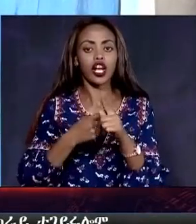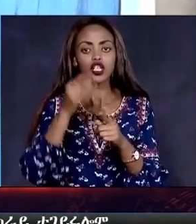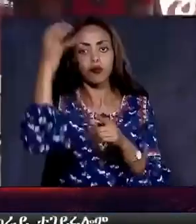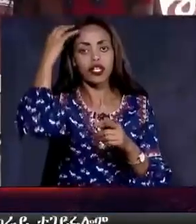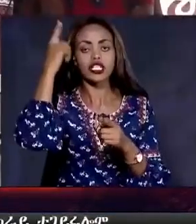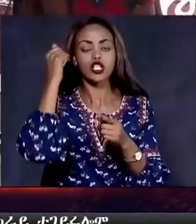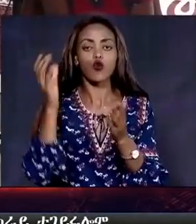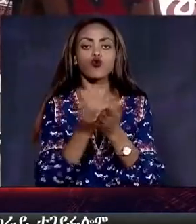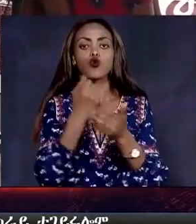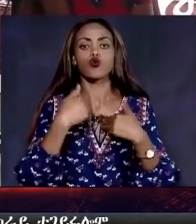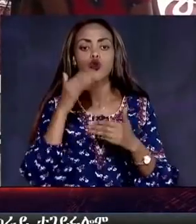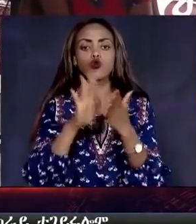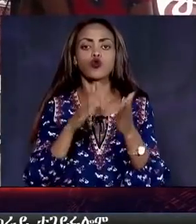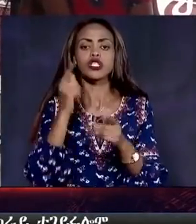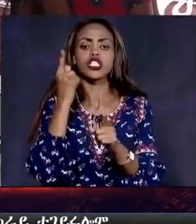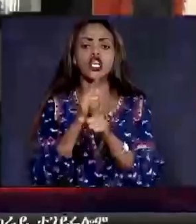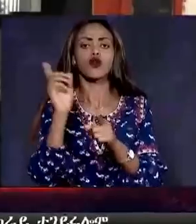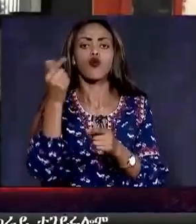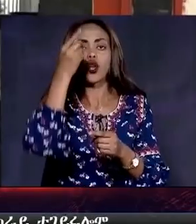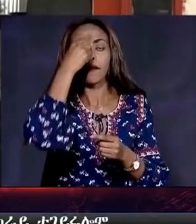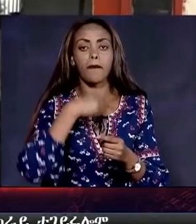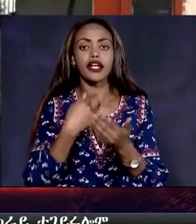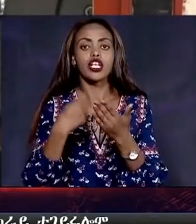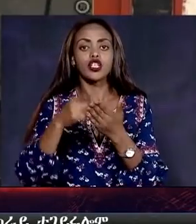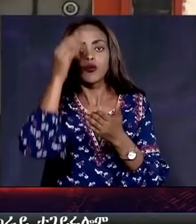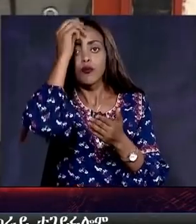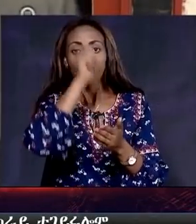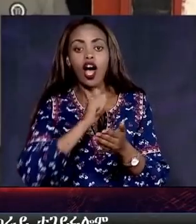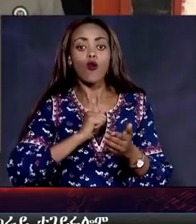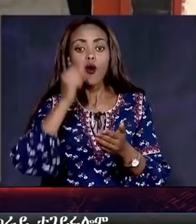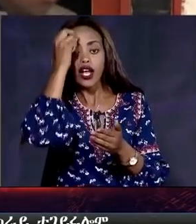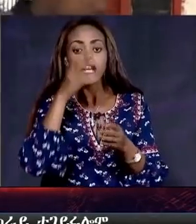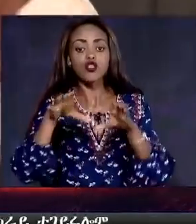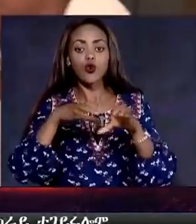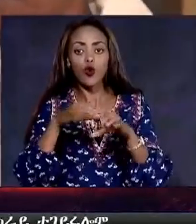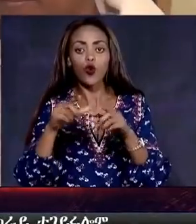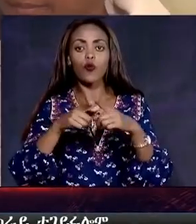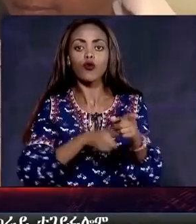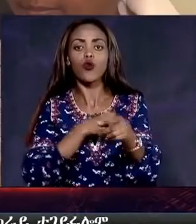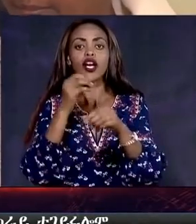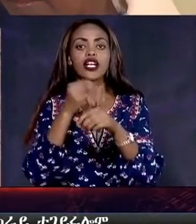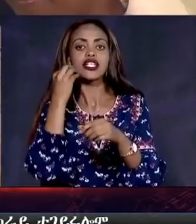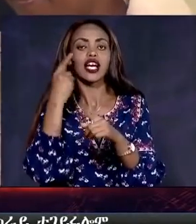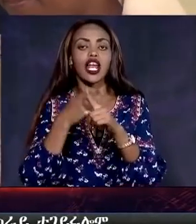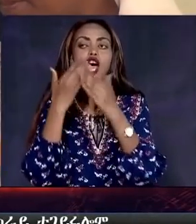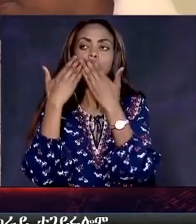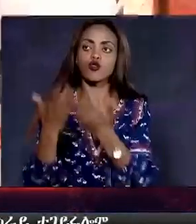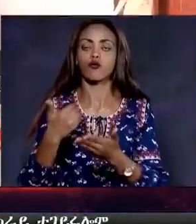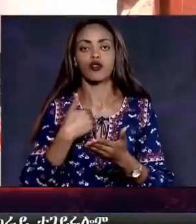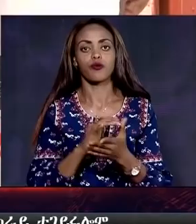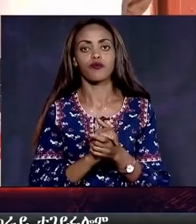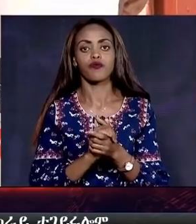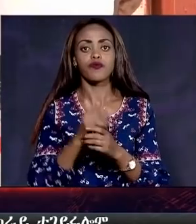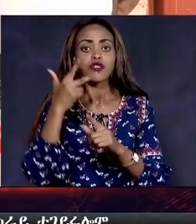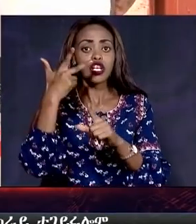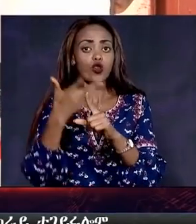መንግስቲ ትግራይ ወሲድዎ ዘሎ ስጉምቲ ትኽክል ምዃኑ ብምእማን በተን በዓልቲ ዋና ገዛ ንዝተገበረሎም ምንዋሕ ግዘ ክፍሊት ገዛ ክራይ ኣመስጊኖም ኣለዉ ናይ